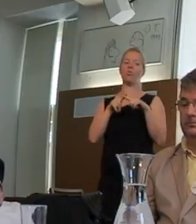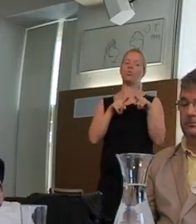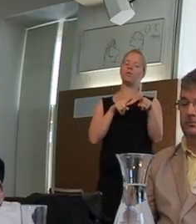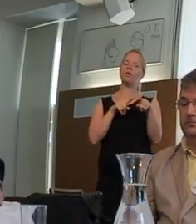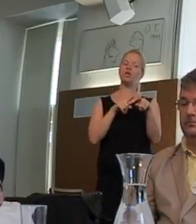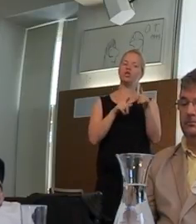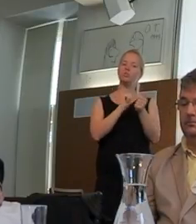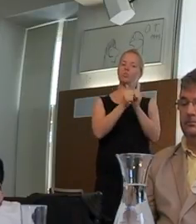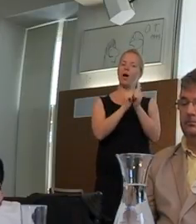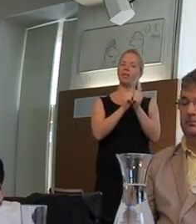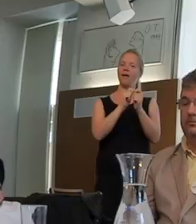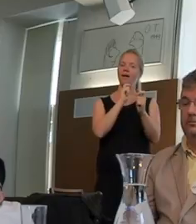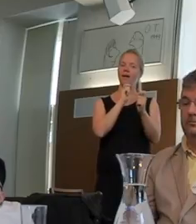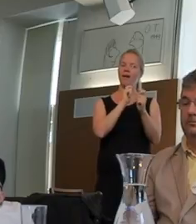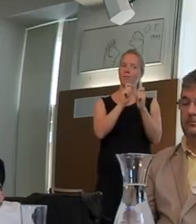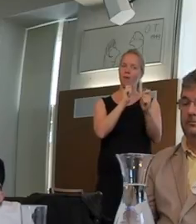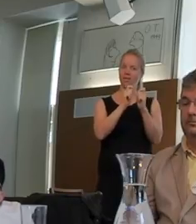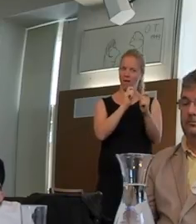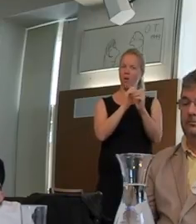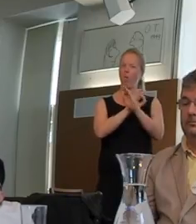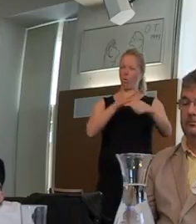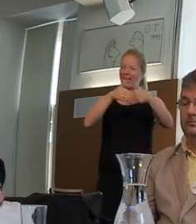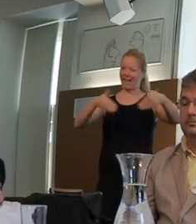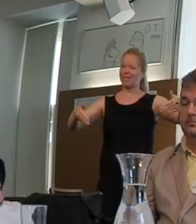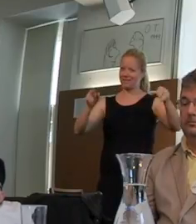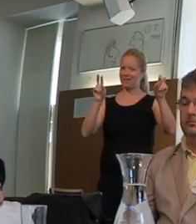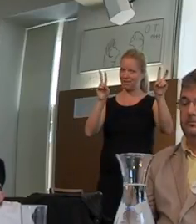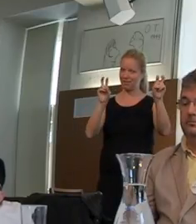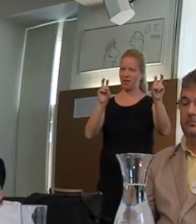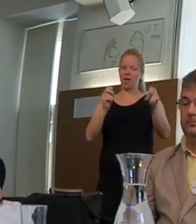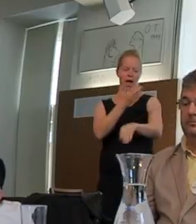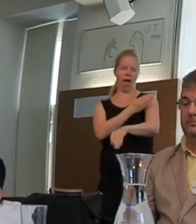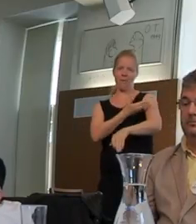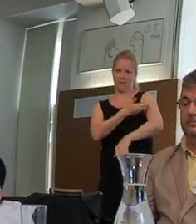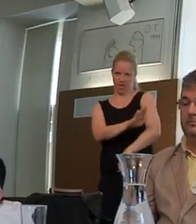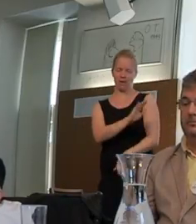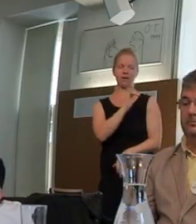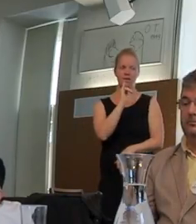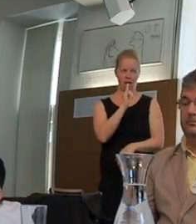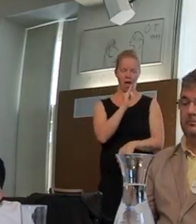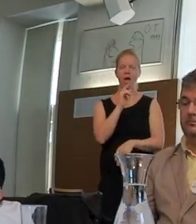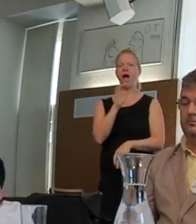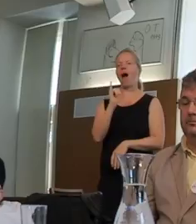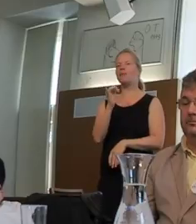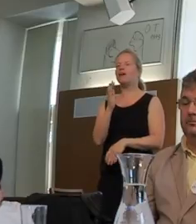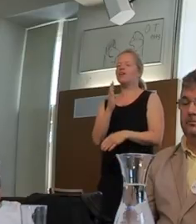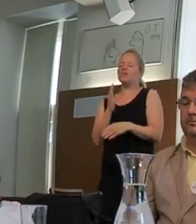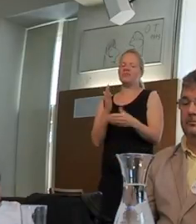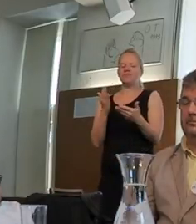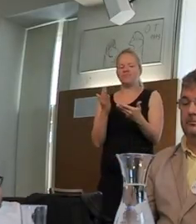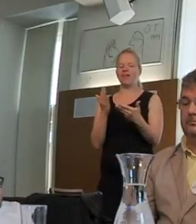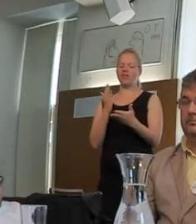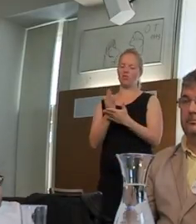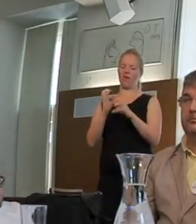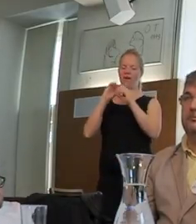Grenzen, dem ein Arm fehlt. Aber es ist halt sehr eindeutig, für welche Sendungen die wieder